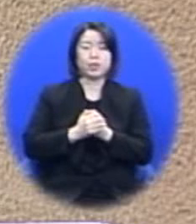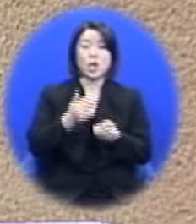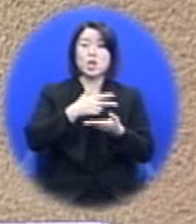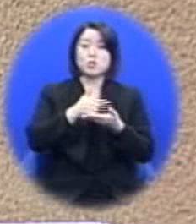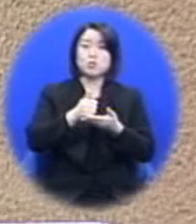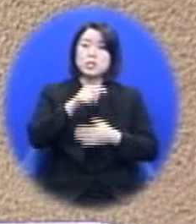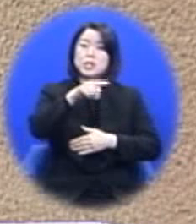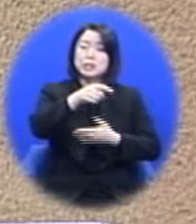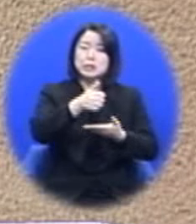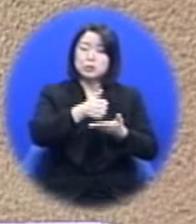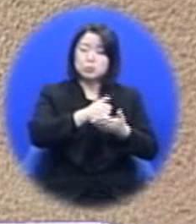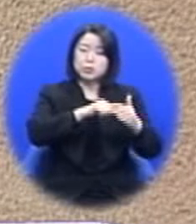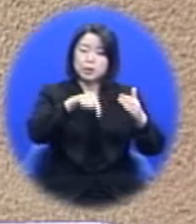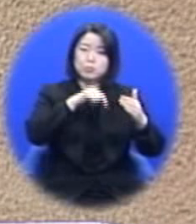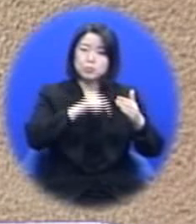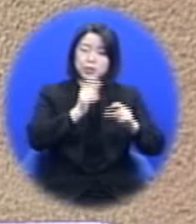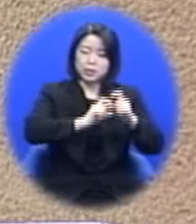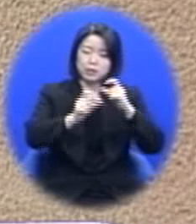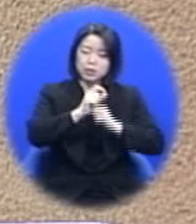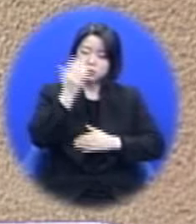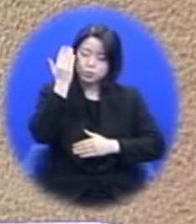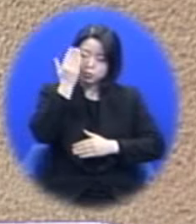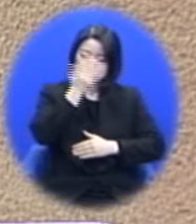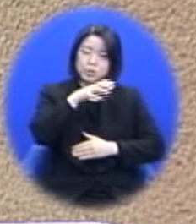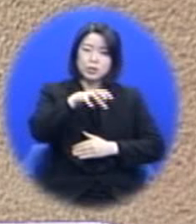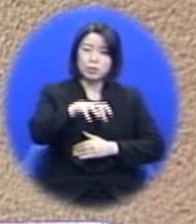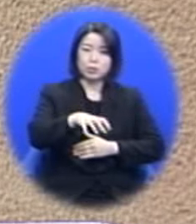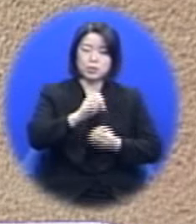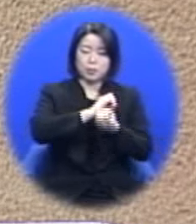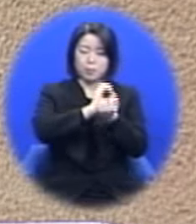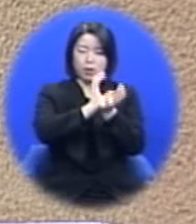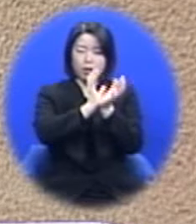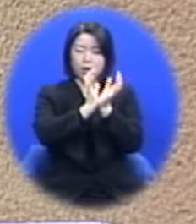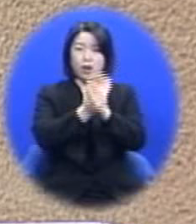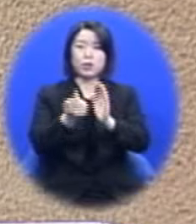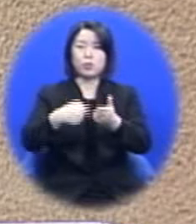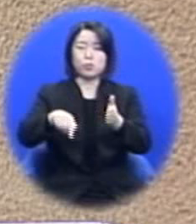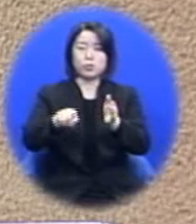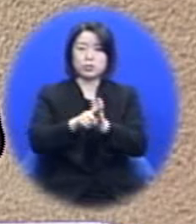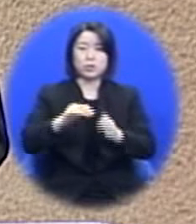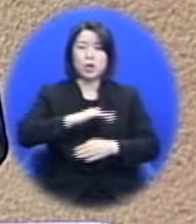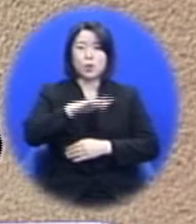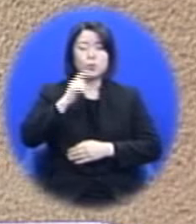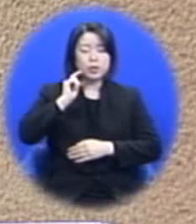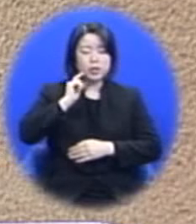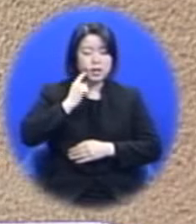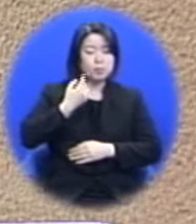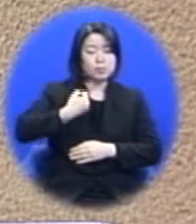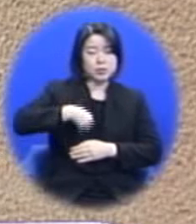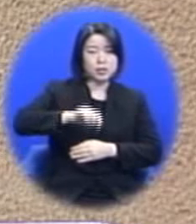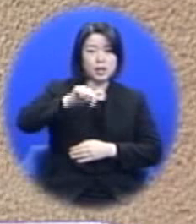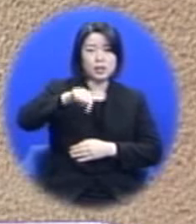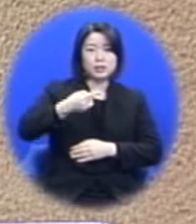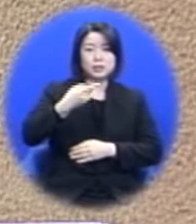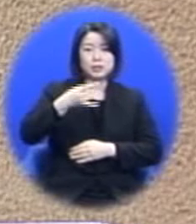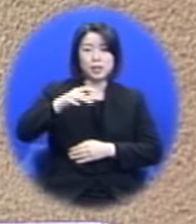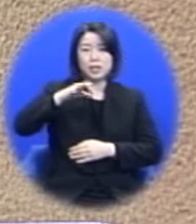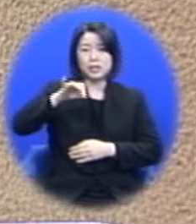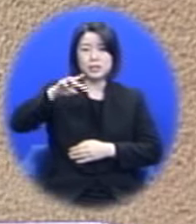주님이 그분의 품이라는 더 순수한 곳에서 꽃을 피우게 하시려고 우리 예쁜 그레이스를